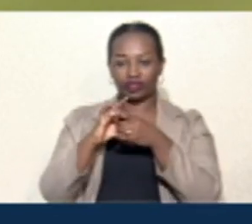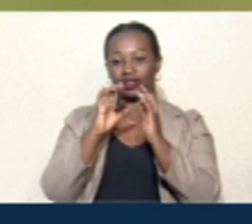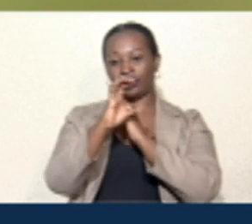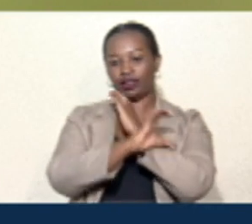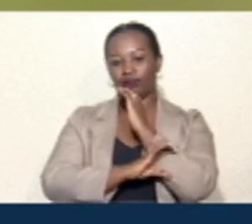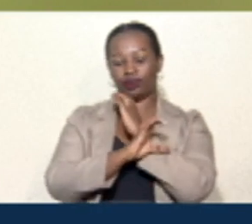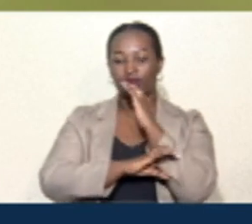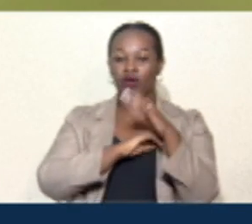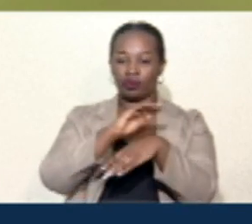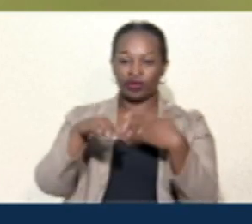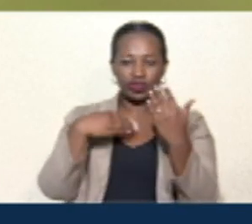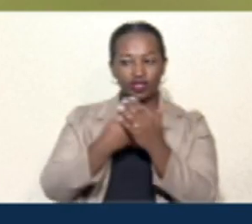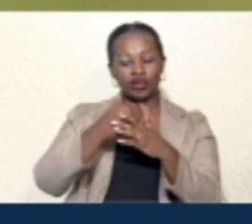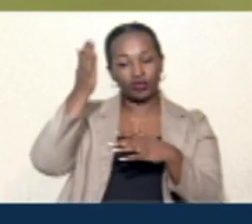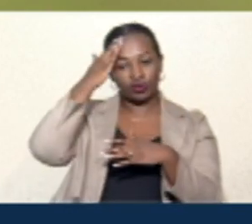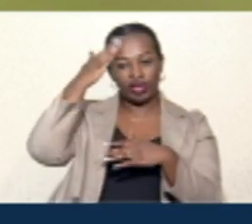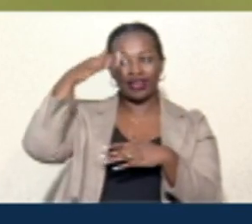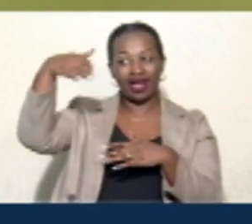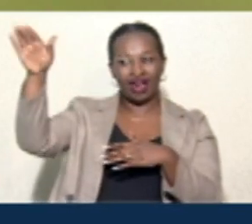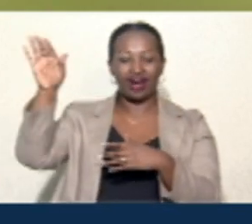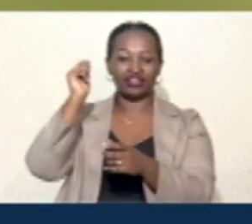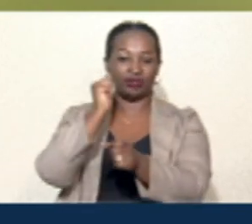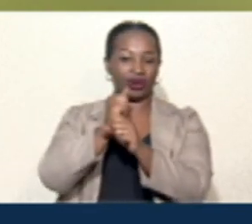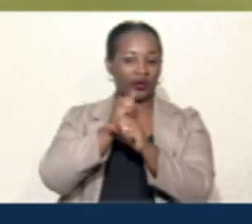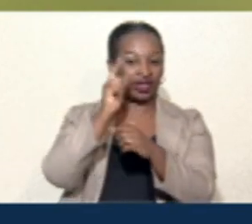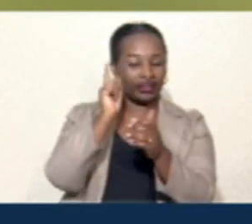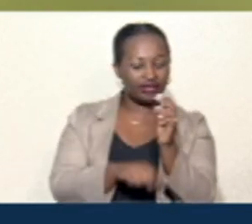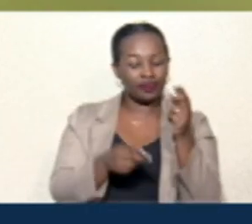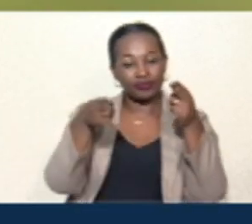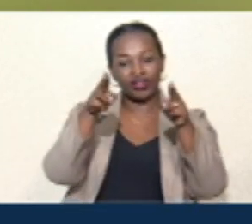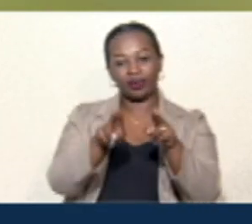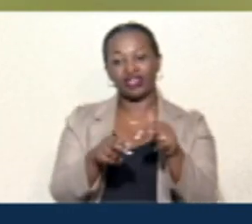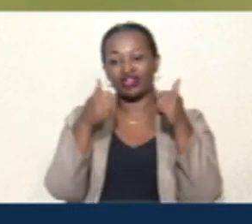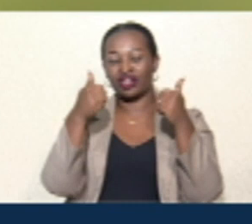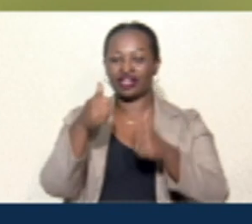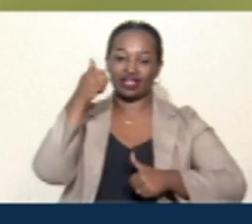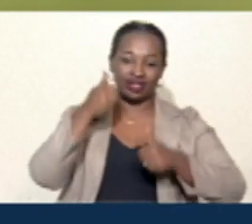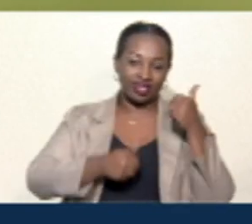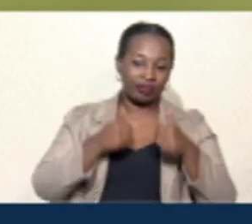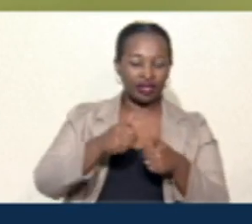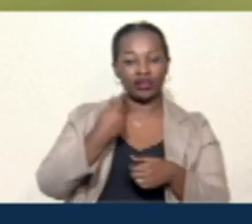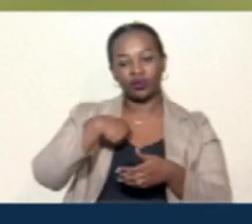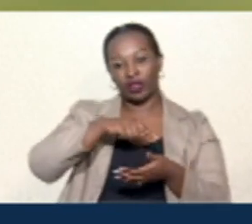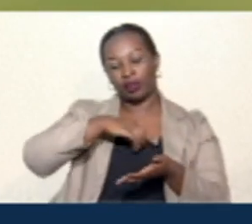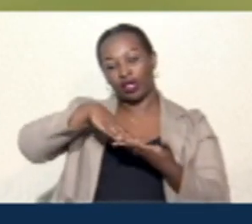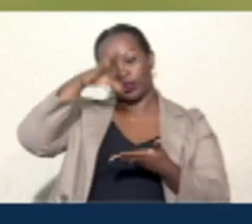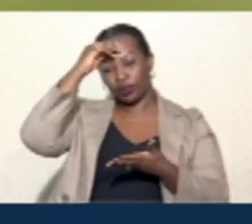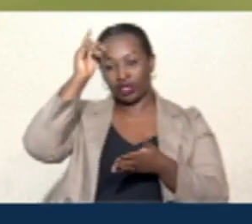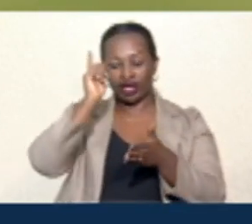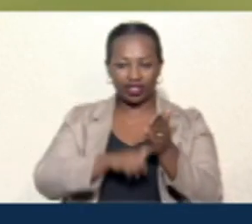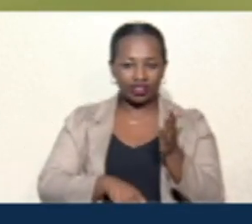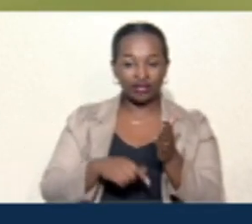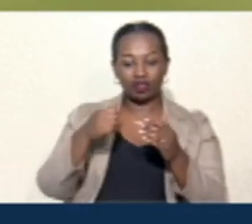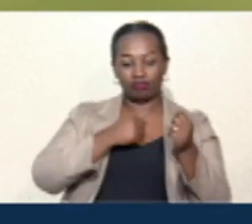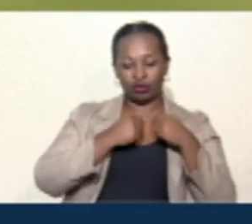tumenye ibikorwa ahandi ibigenda neza n'ibihe twabyigiraho iki n'ibiki bishobora kuba bigenda neza mu Rwanda nabo batwigiraho